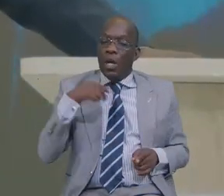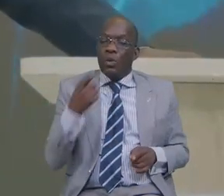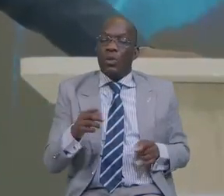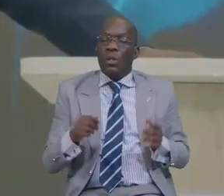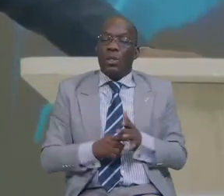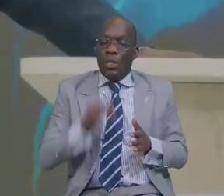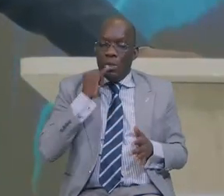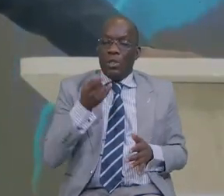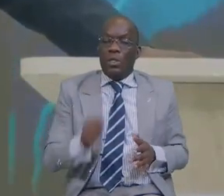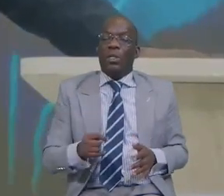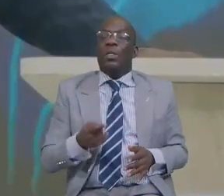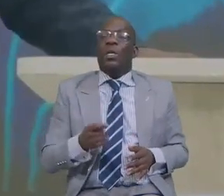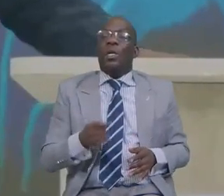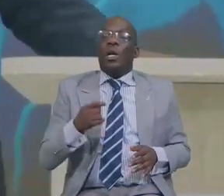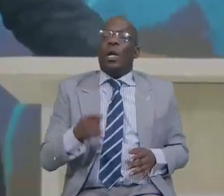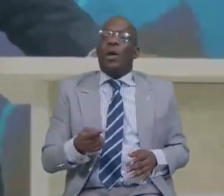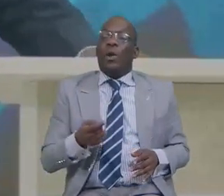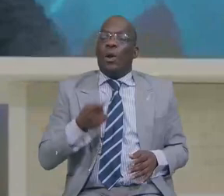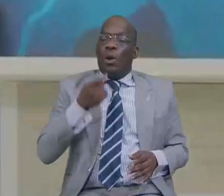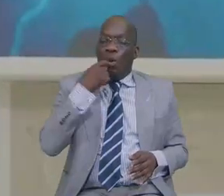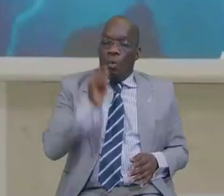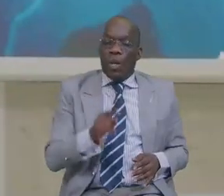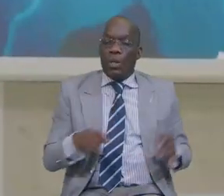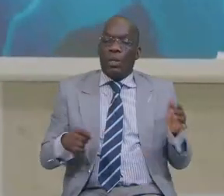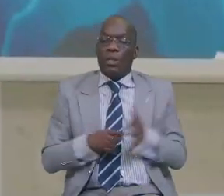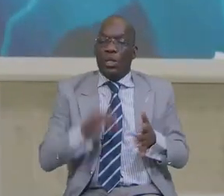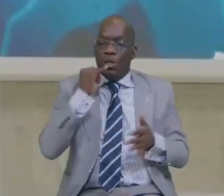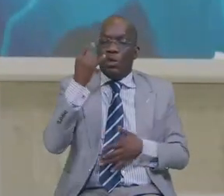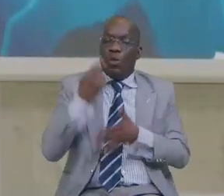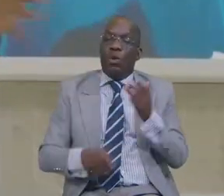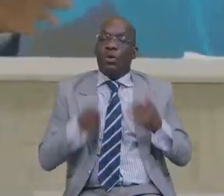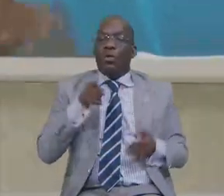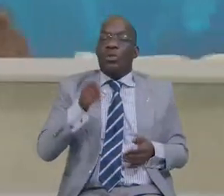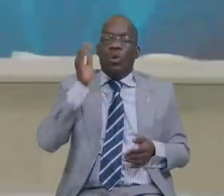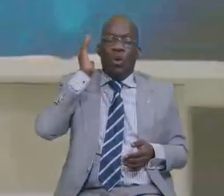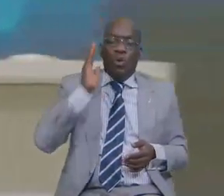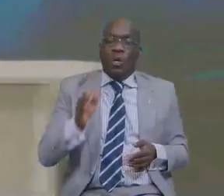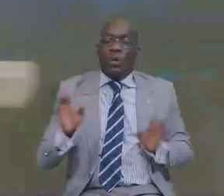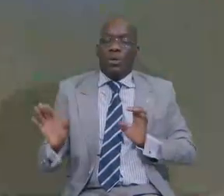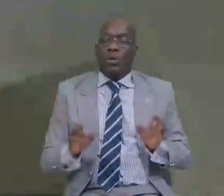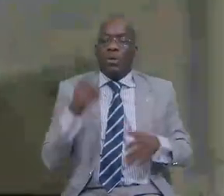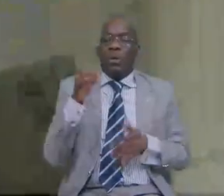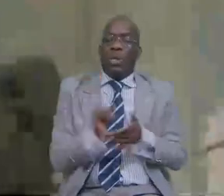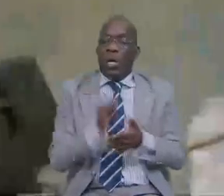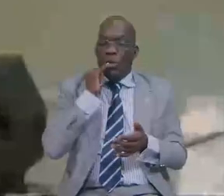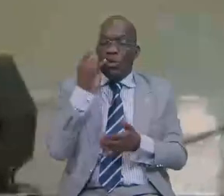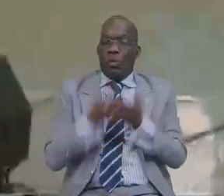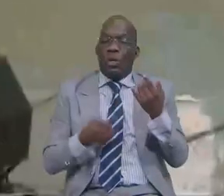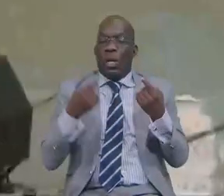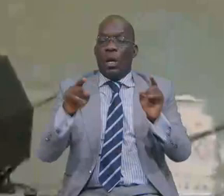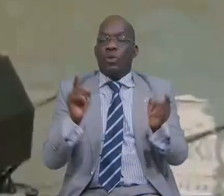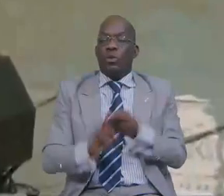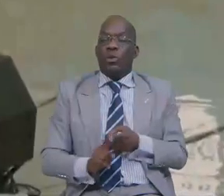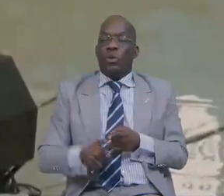le défi contraignant, voici la commission contraignante, voici ce que tu dois faire. C'est ce qui est arrivé à